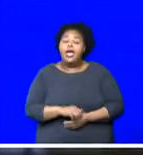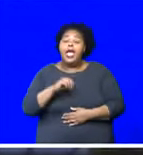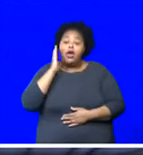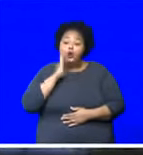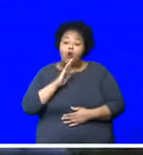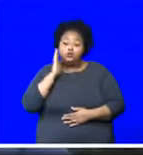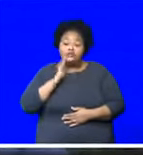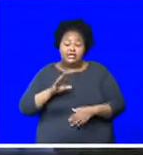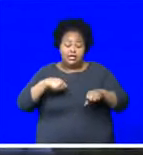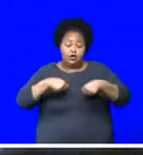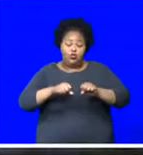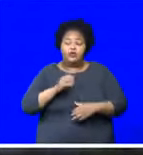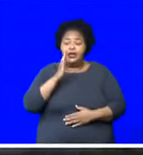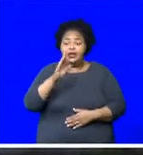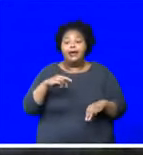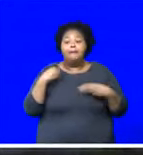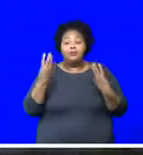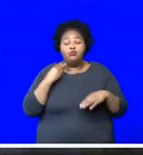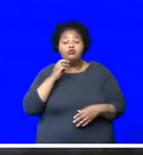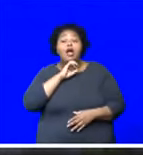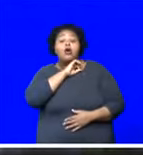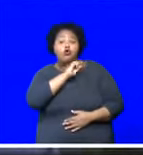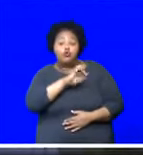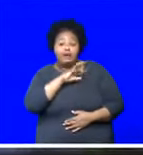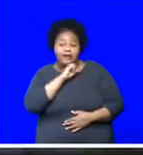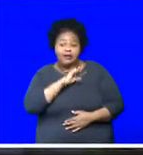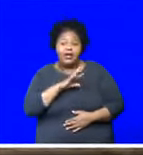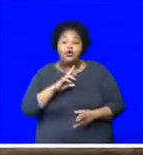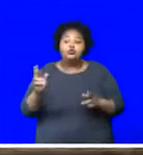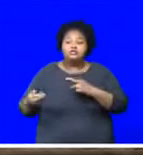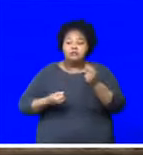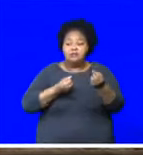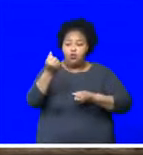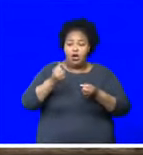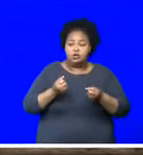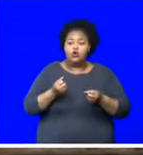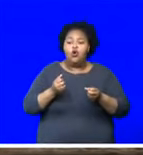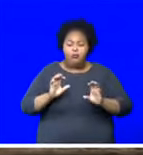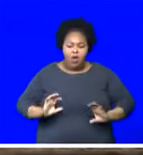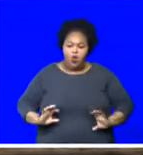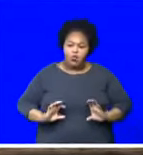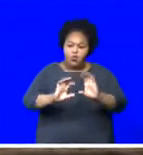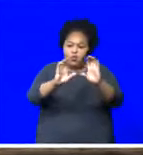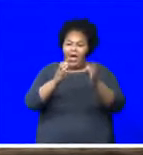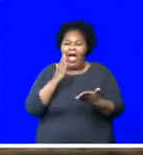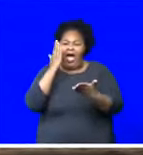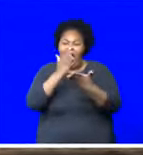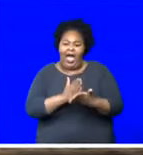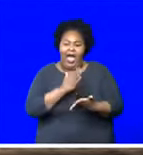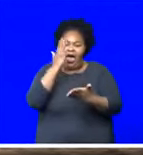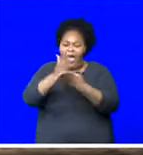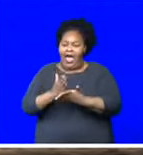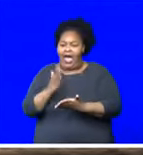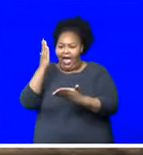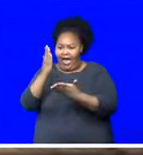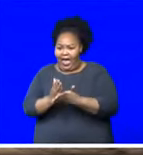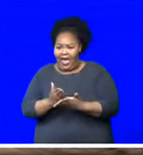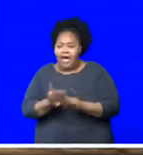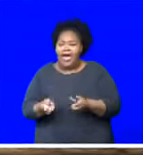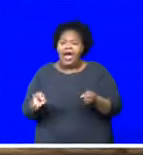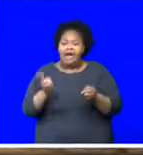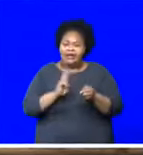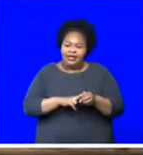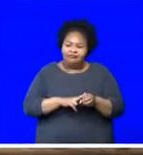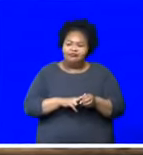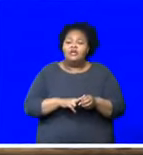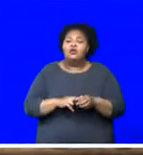imigwaco yakhiwa yabangafu kwatholakala tigodo tisekhathe emgwaqweni. Silibandla lenkundla